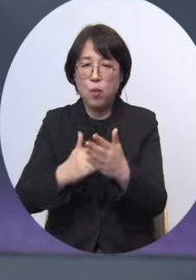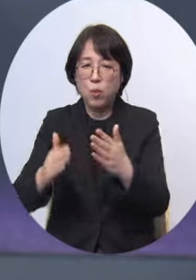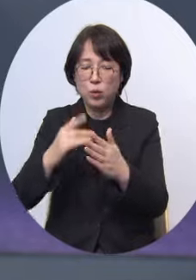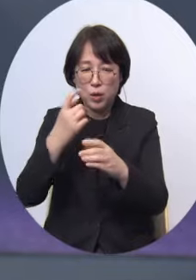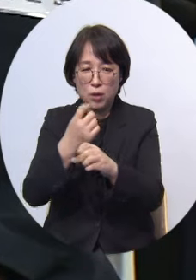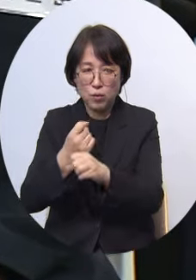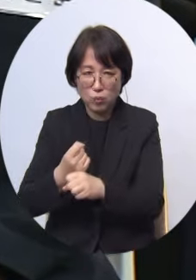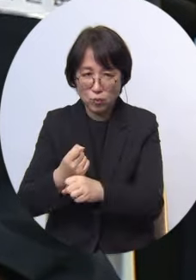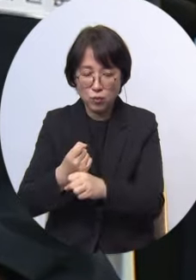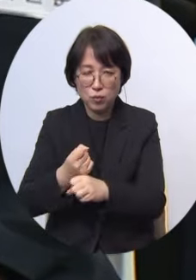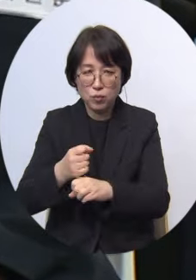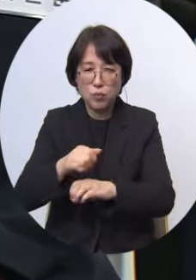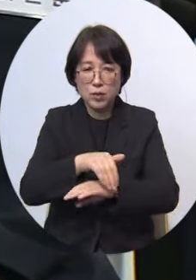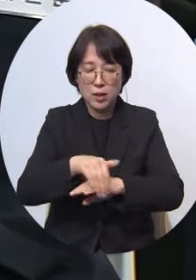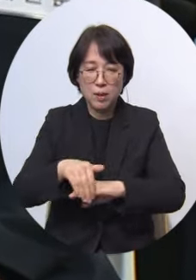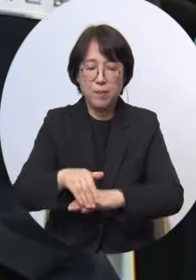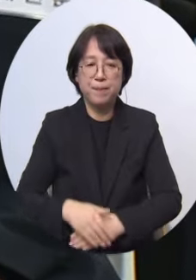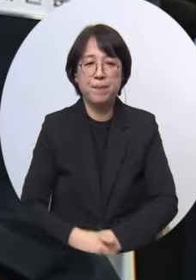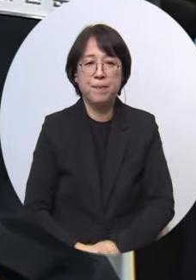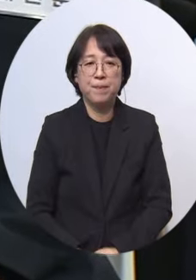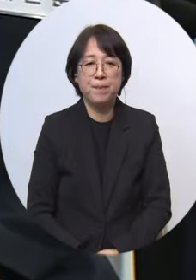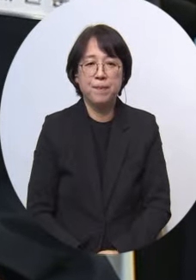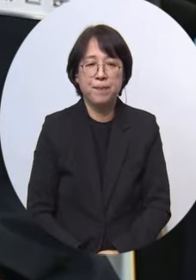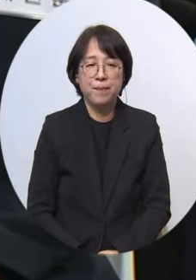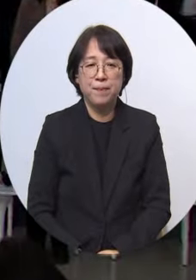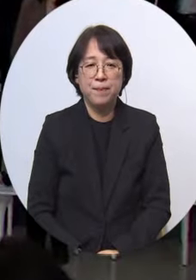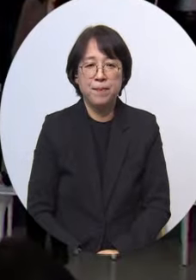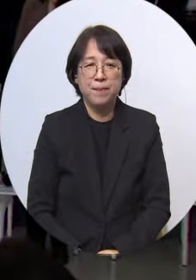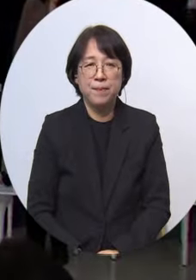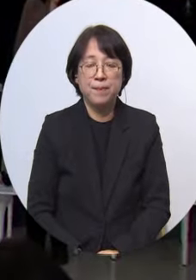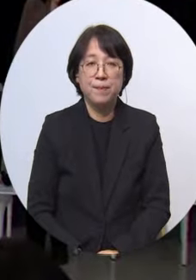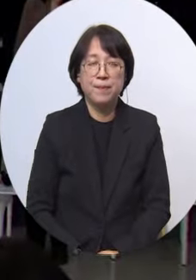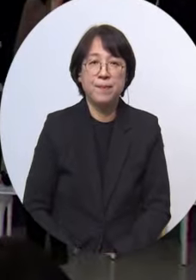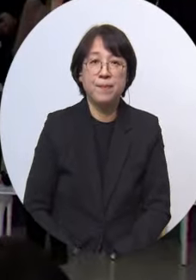했습니다. KTV 이혜진입니다.